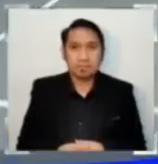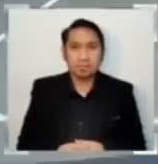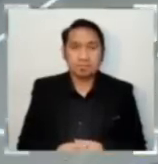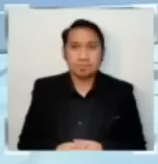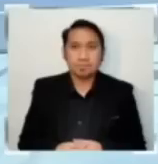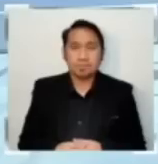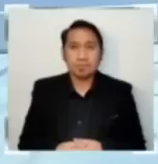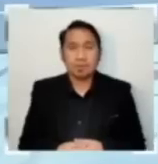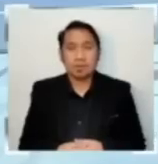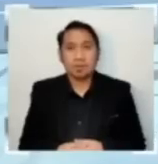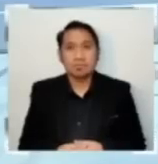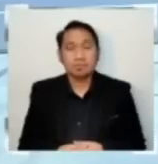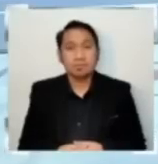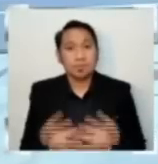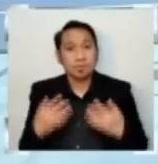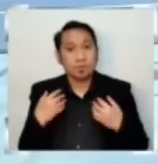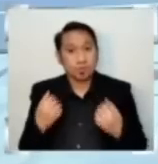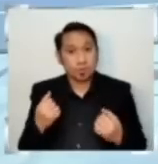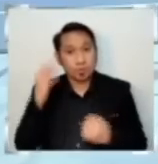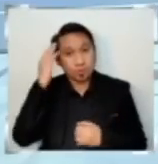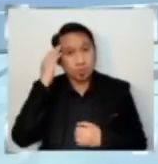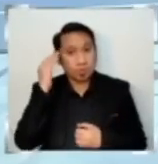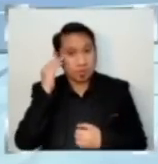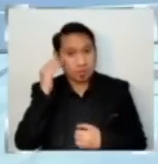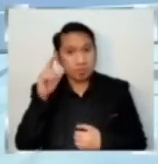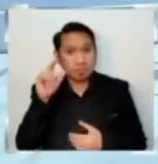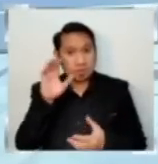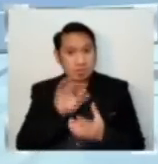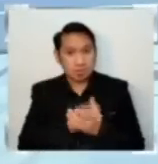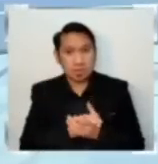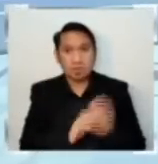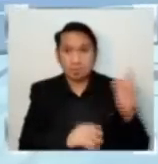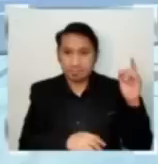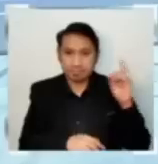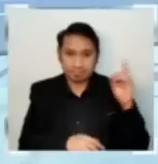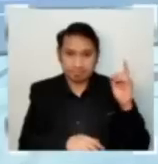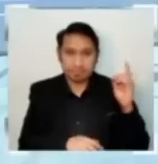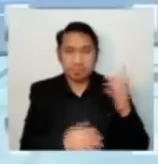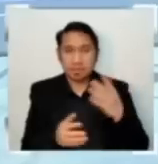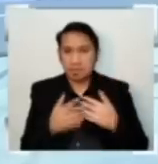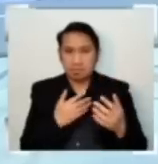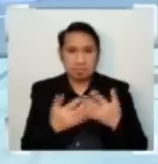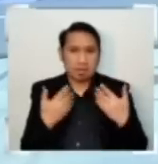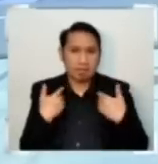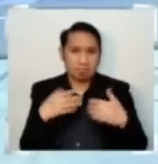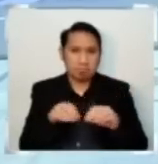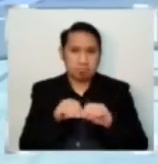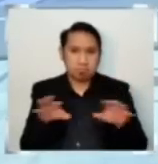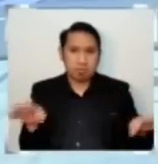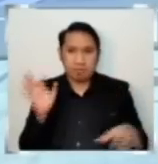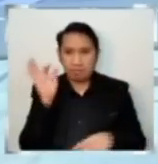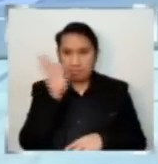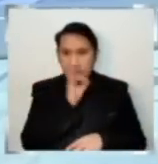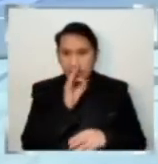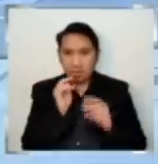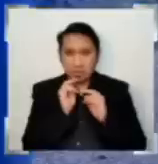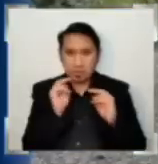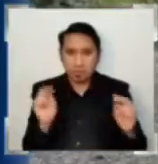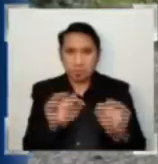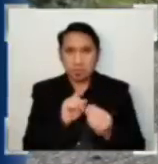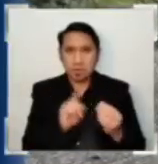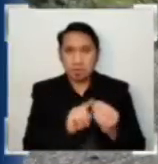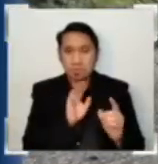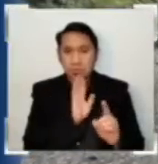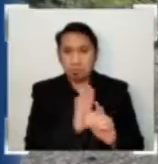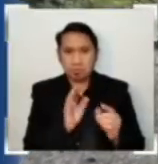Going strong pa rin ang Korean power couple na sina Yoon Bin at Son Ye-jin sa kabila ng kumakalat na maling impormasyon tungkol sa kanila raw